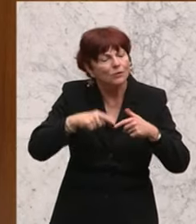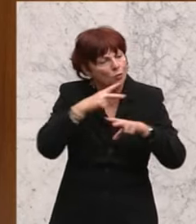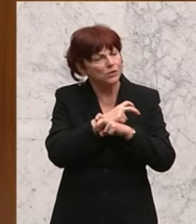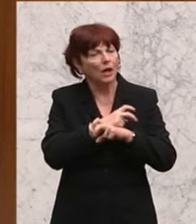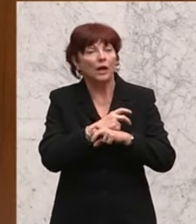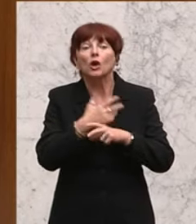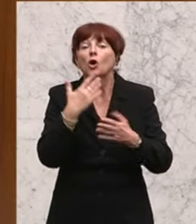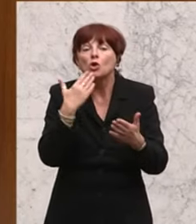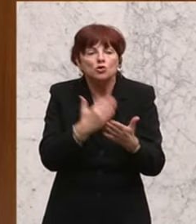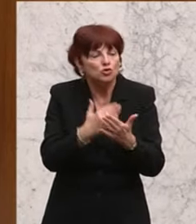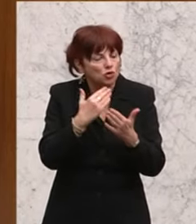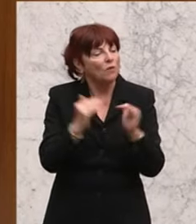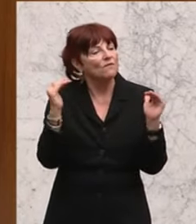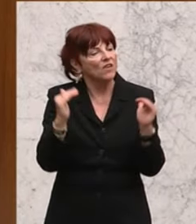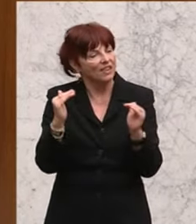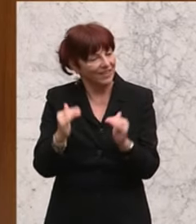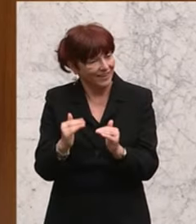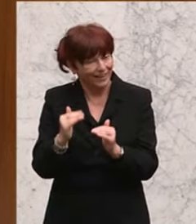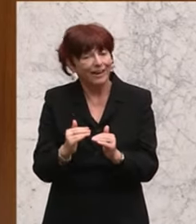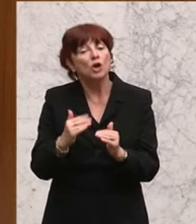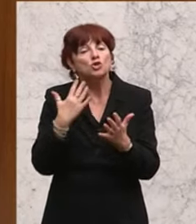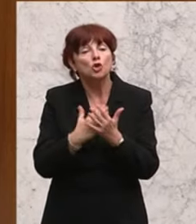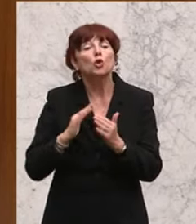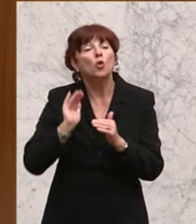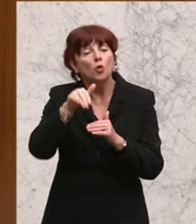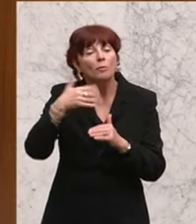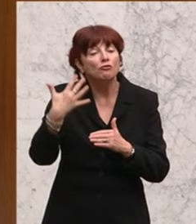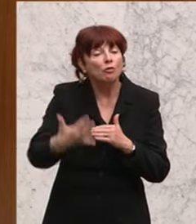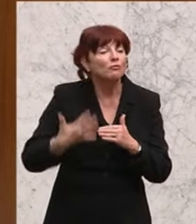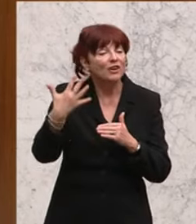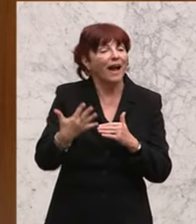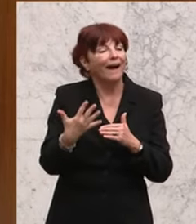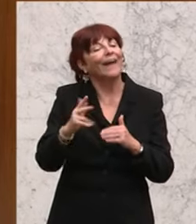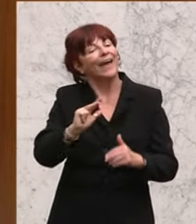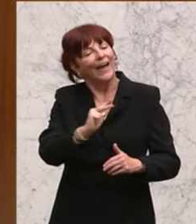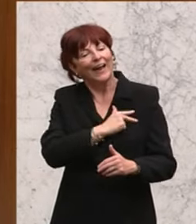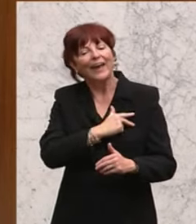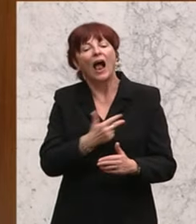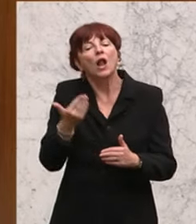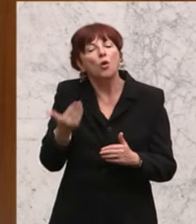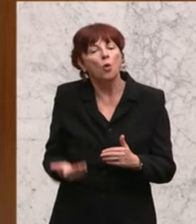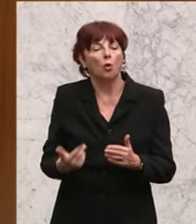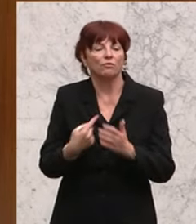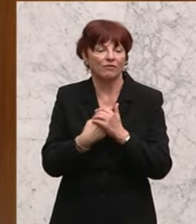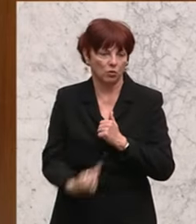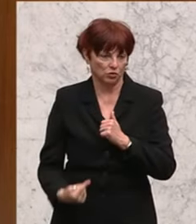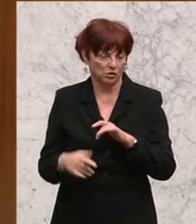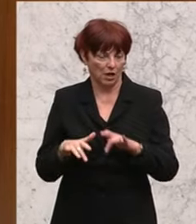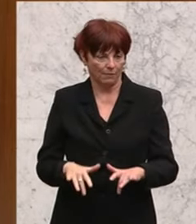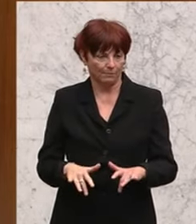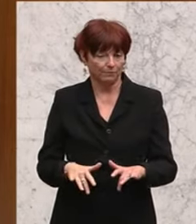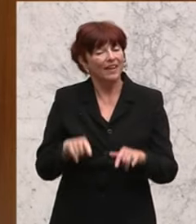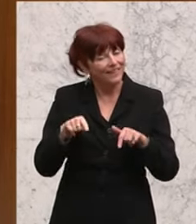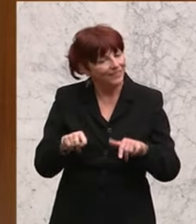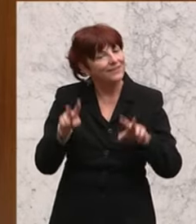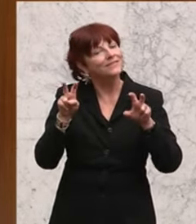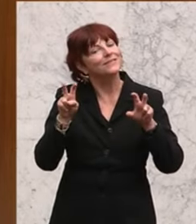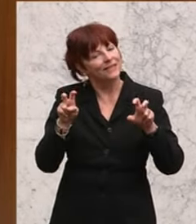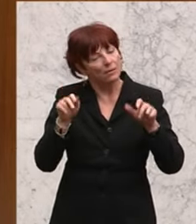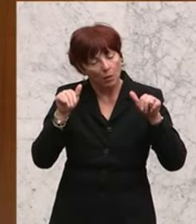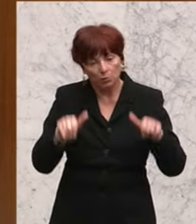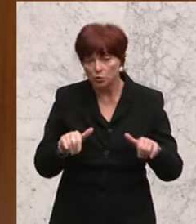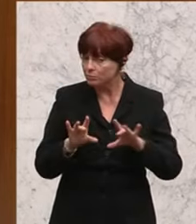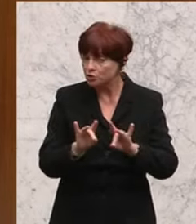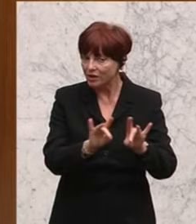mehr als 5 Jahren an Reallohnverlusten erlebt. Das ist ein Thema, dem wir uns widmen müssen. Wir müssen es mit